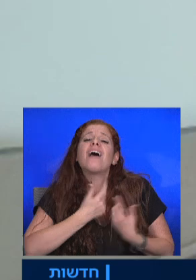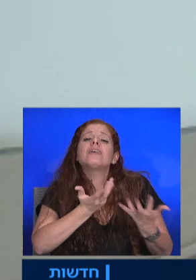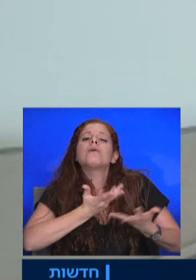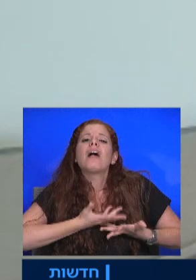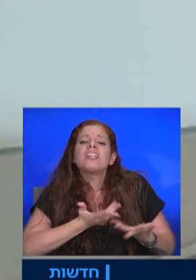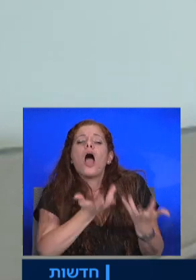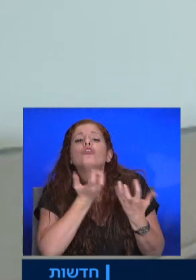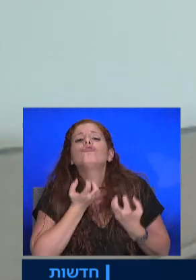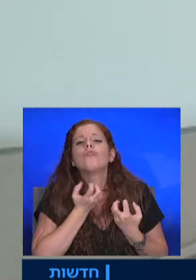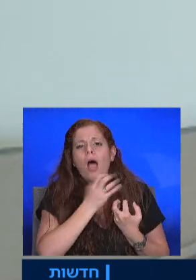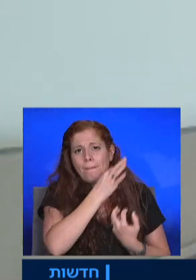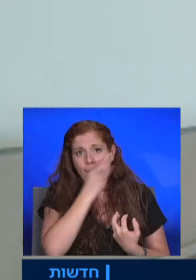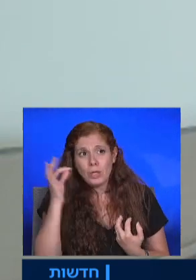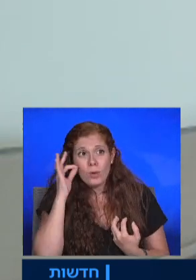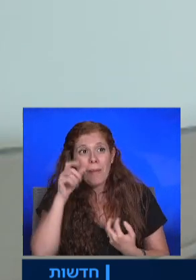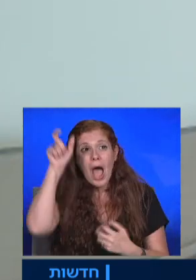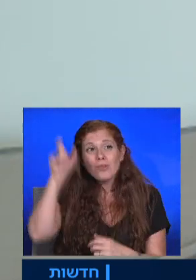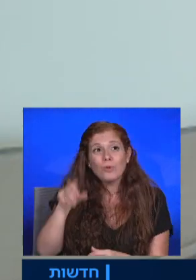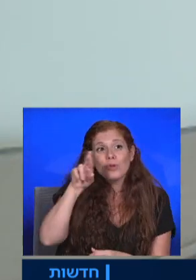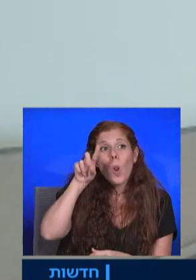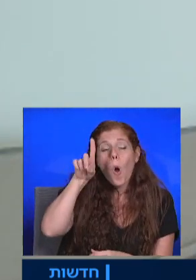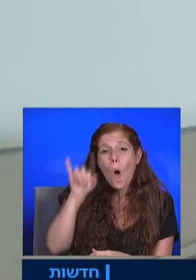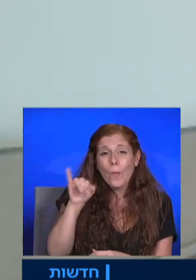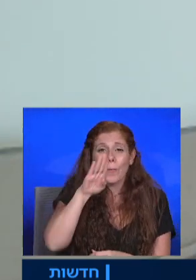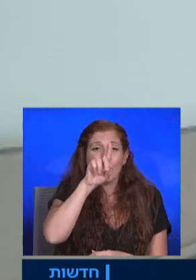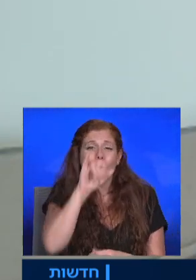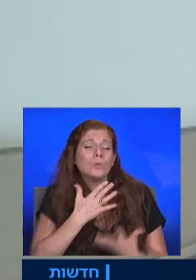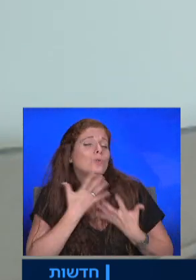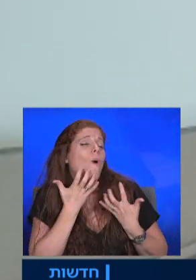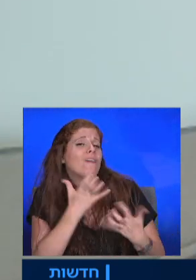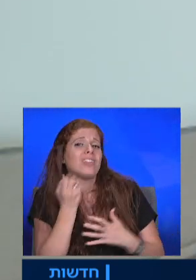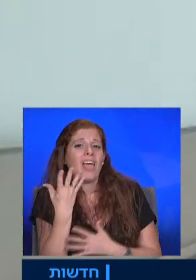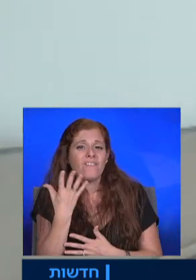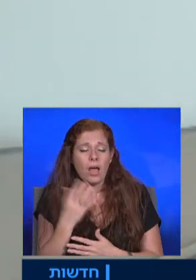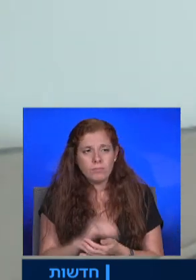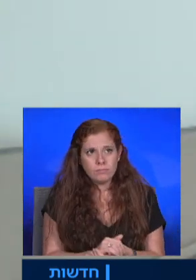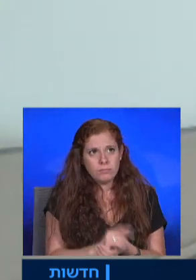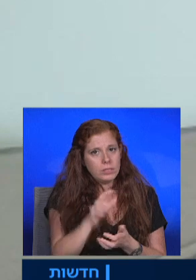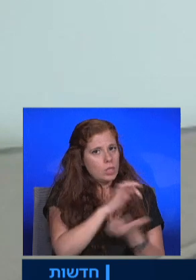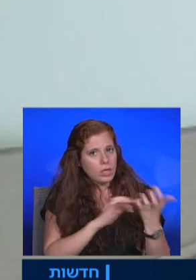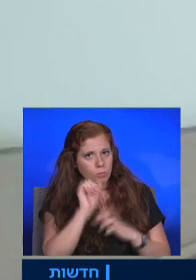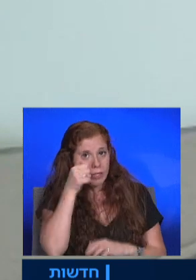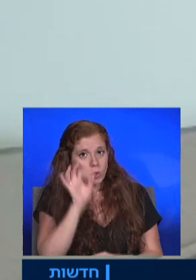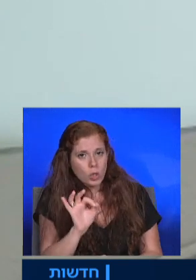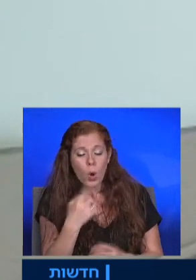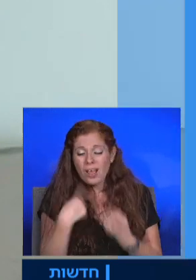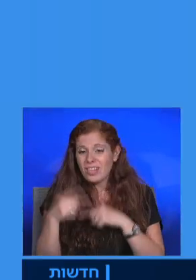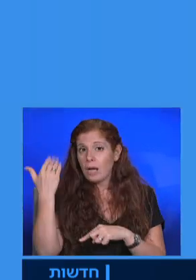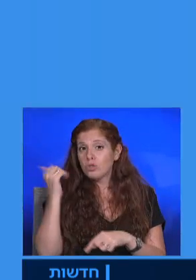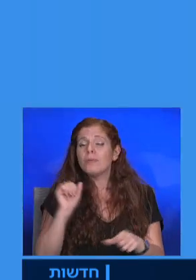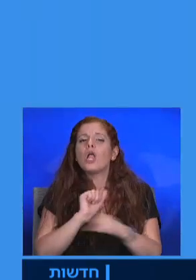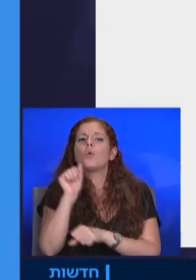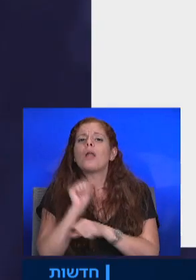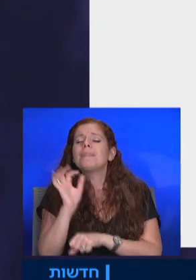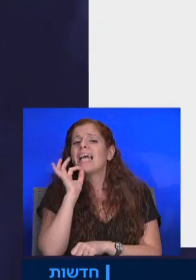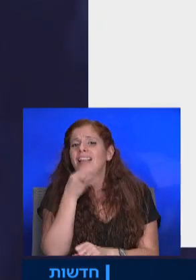הדמות של רוי בוי, של אוהב טבע. זוהי לא ההסתבכות הראשונה של עוז. לפני כמה שנים הוגשה נגדו תלונה מצד נערים שטענו שהוא איים